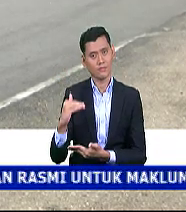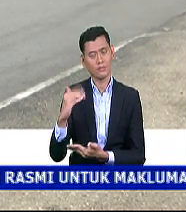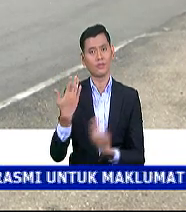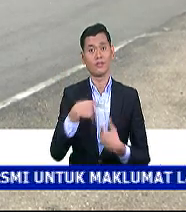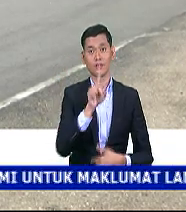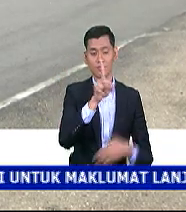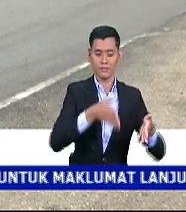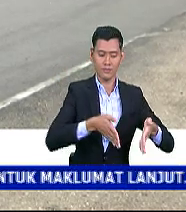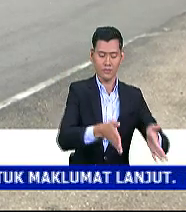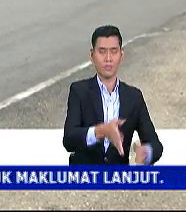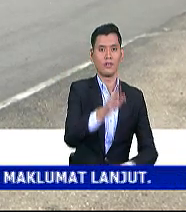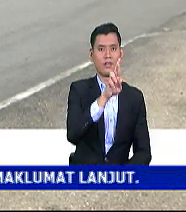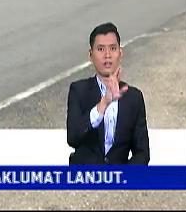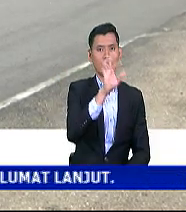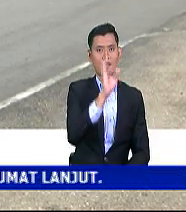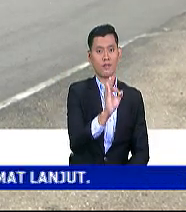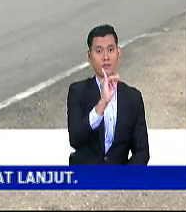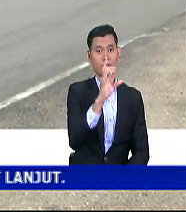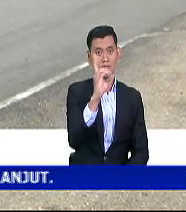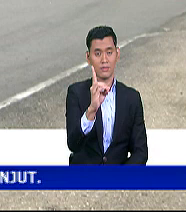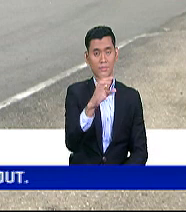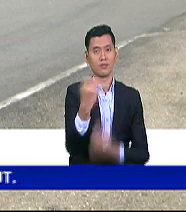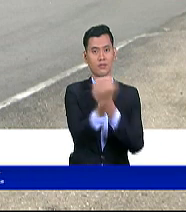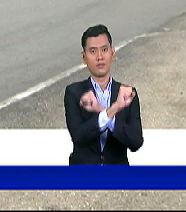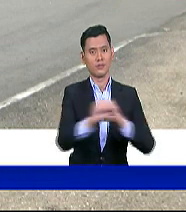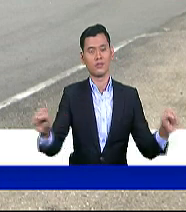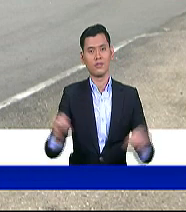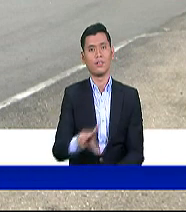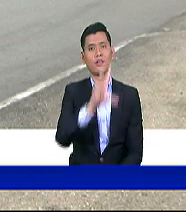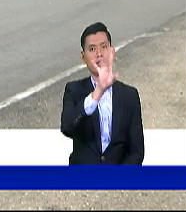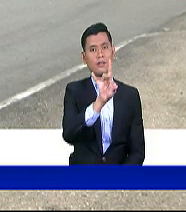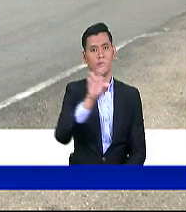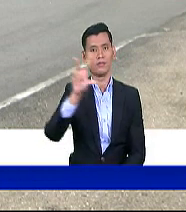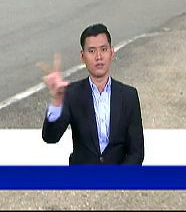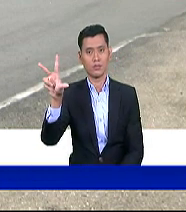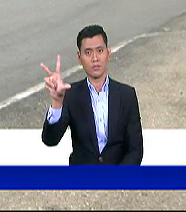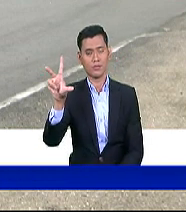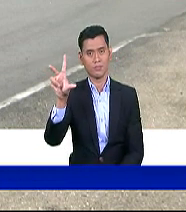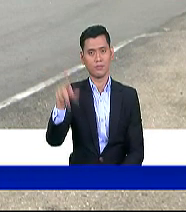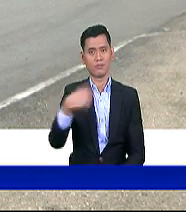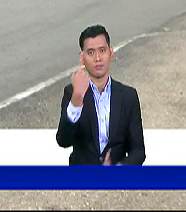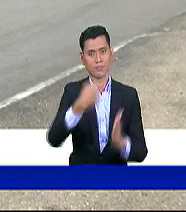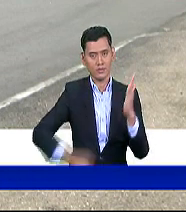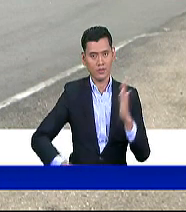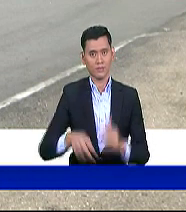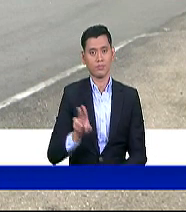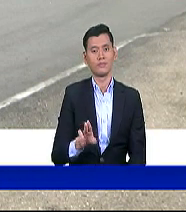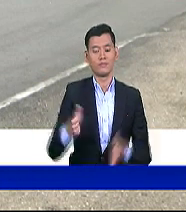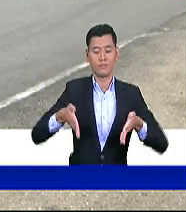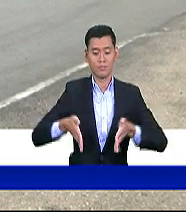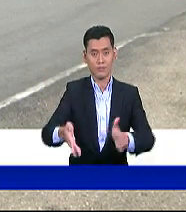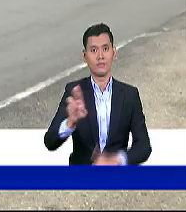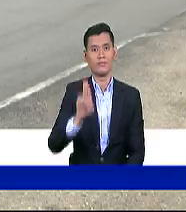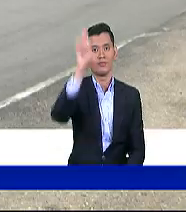lorong RFID akan disediakan membabitkan 83 Plaza Tol di Lebuh Raya Utara Selatan.